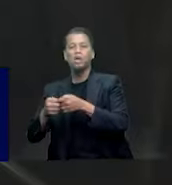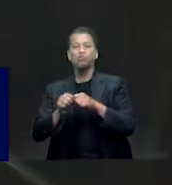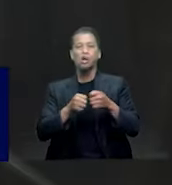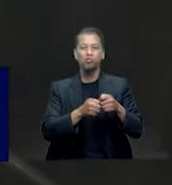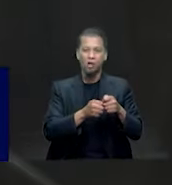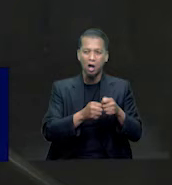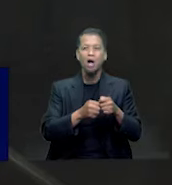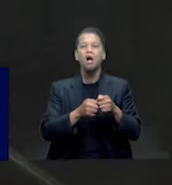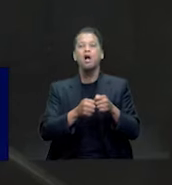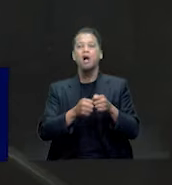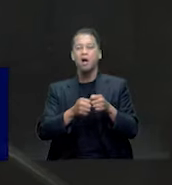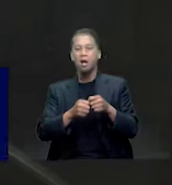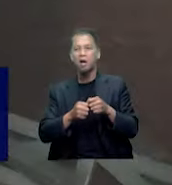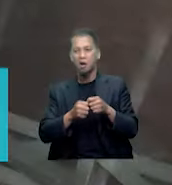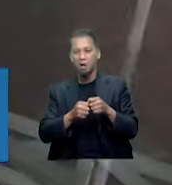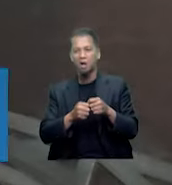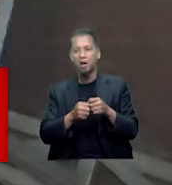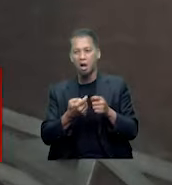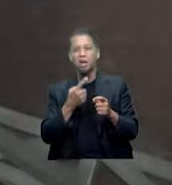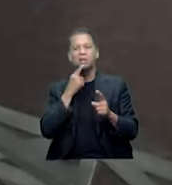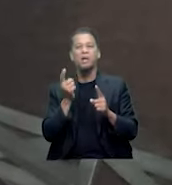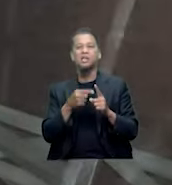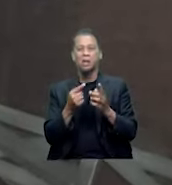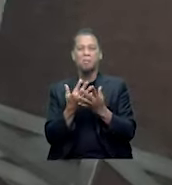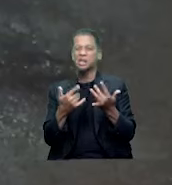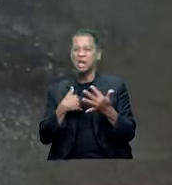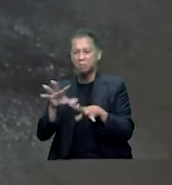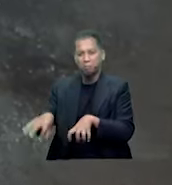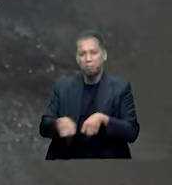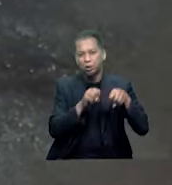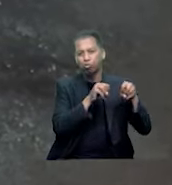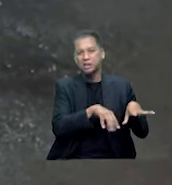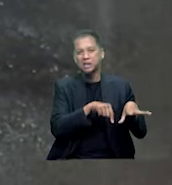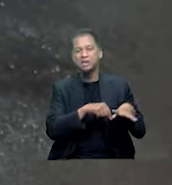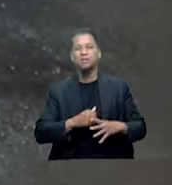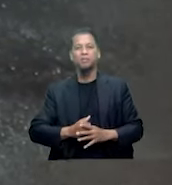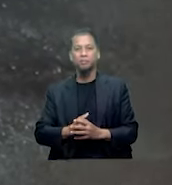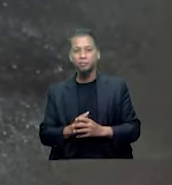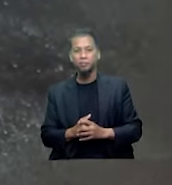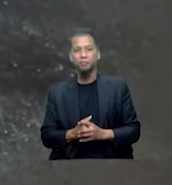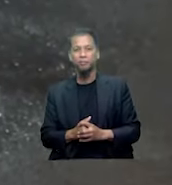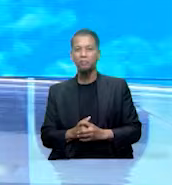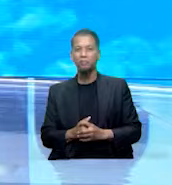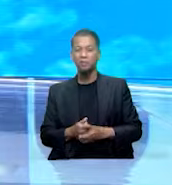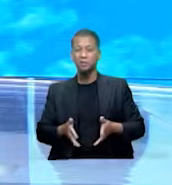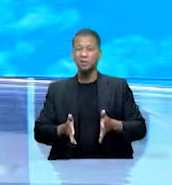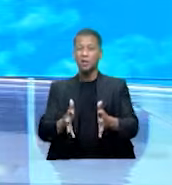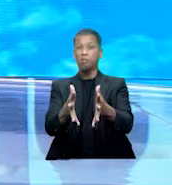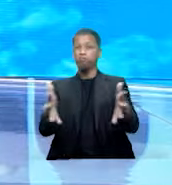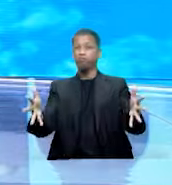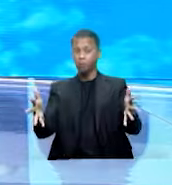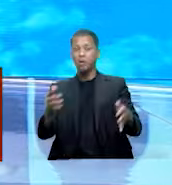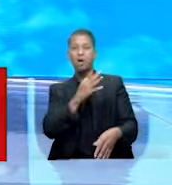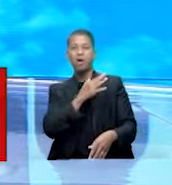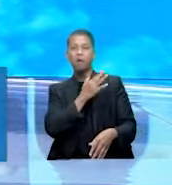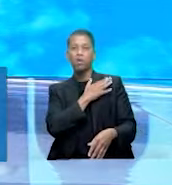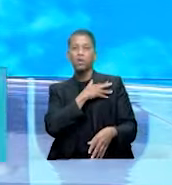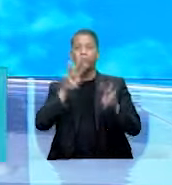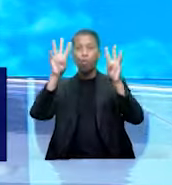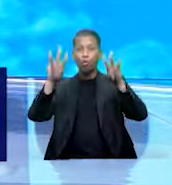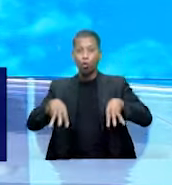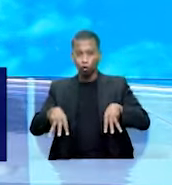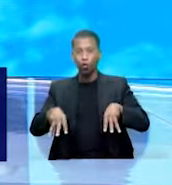memaksa penghuninya mengungsi. Tim Kontributor iNews melaporkan. Pemirsa, jalan raya di Kabupaten